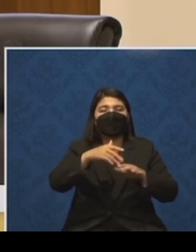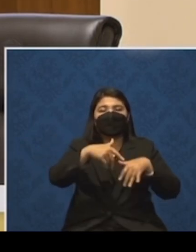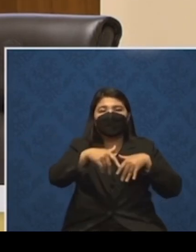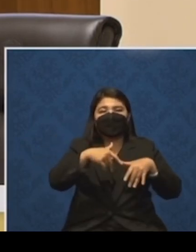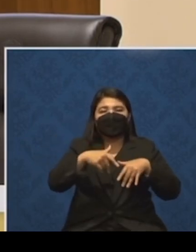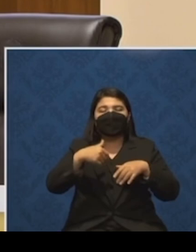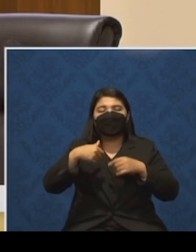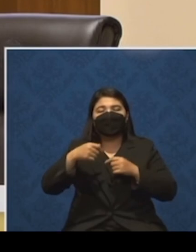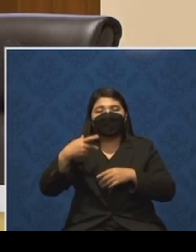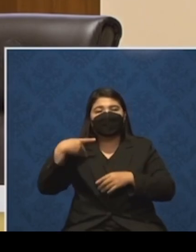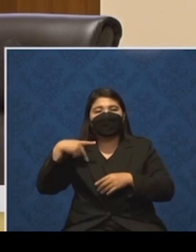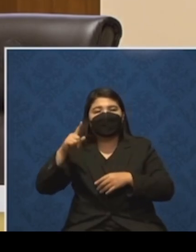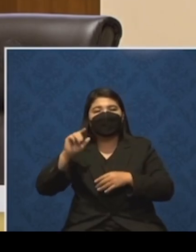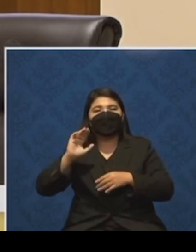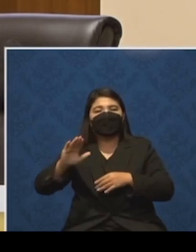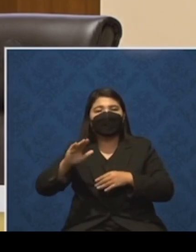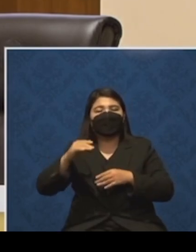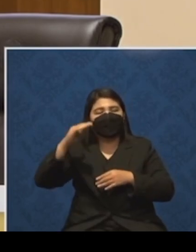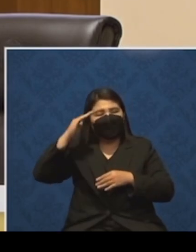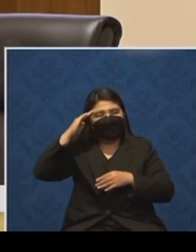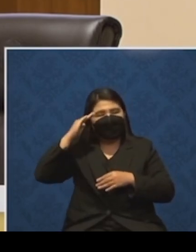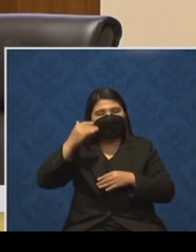ญ